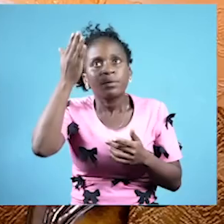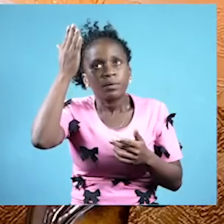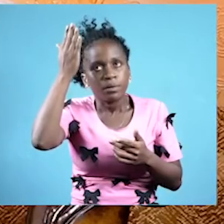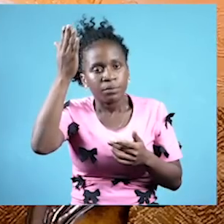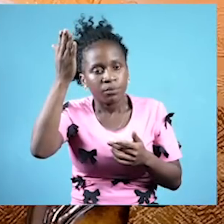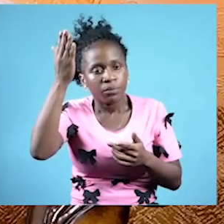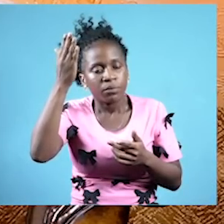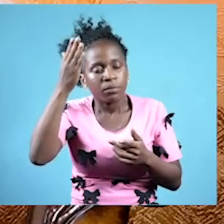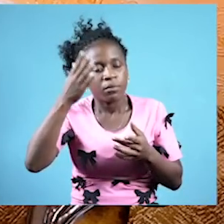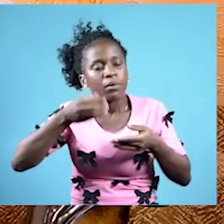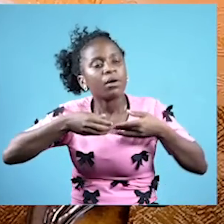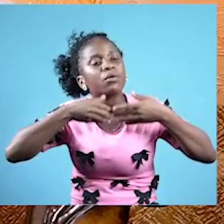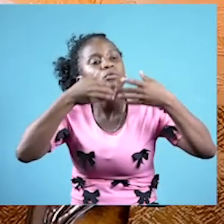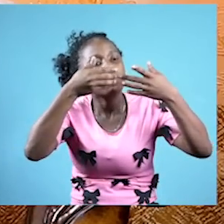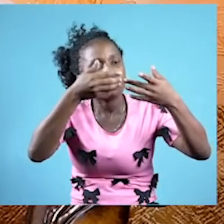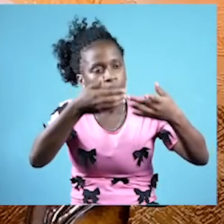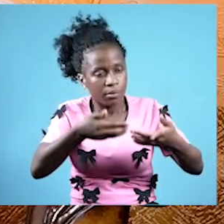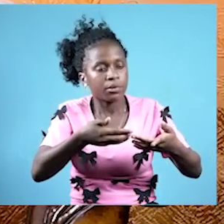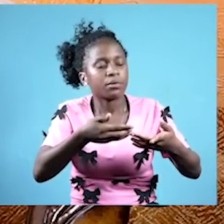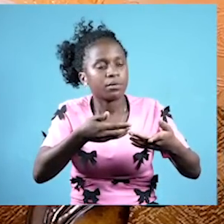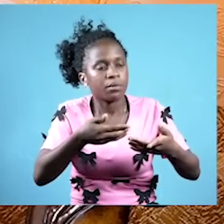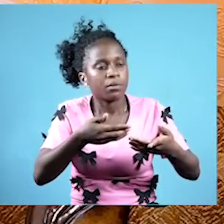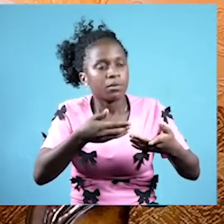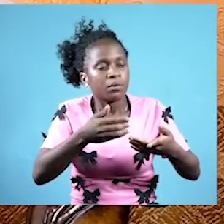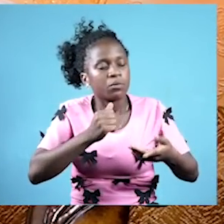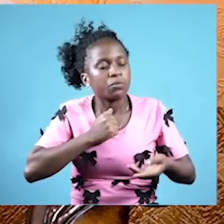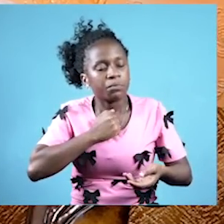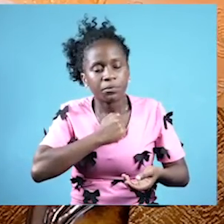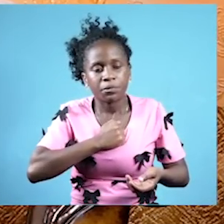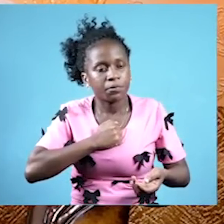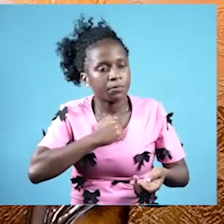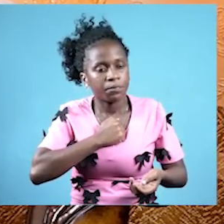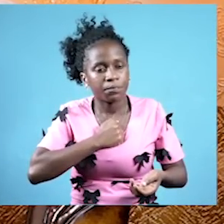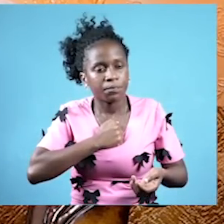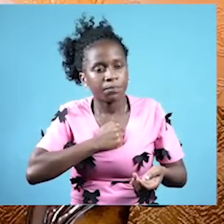Mwenyezi Mungu aliwapa kitu kinaitwa subira,